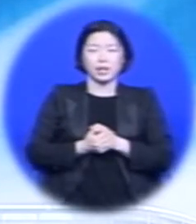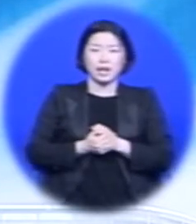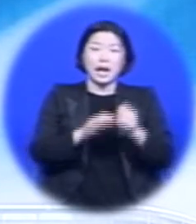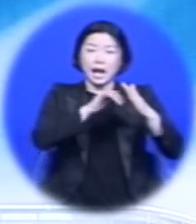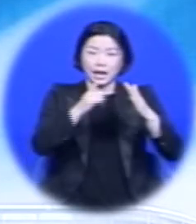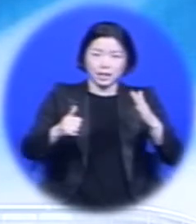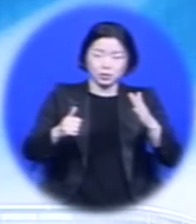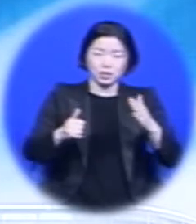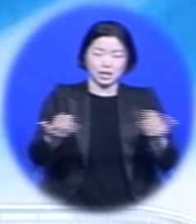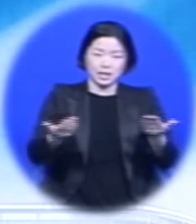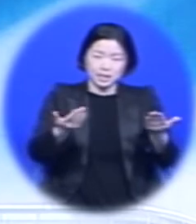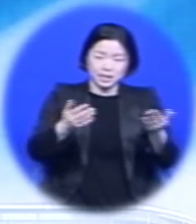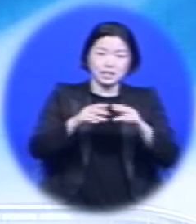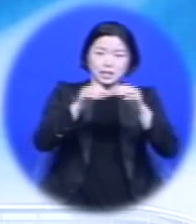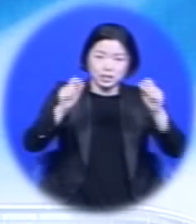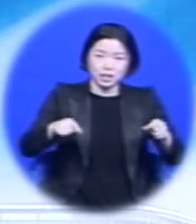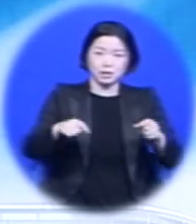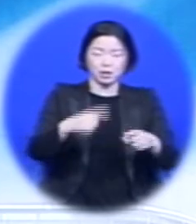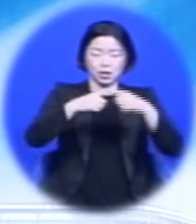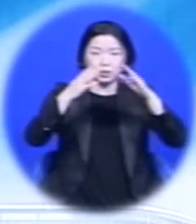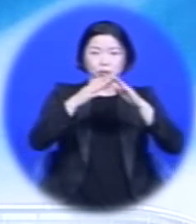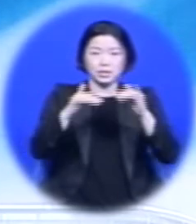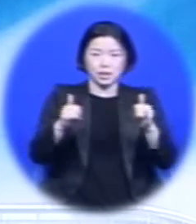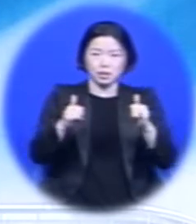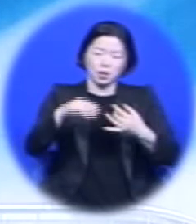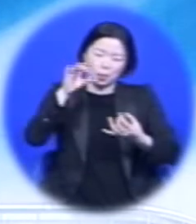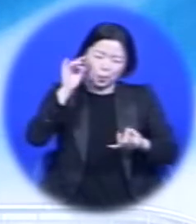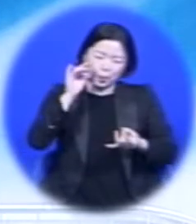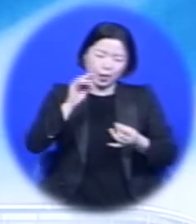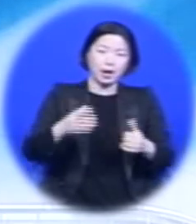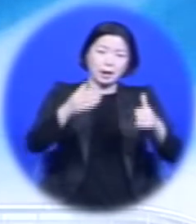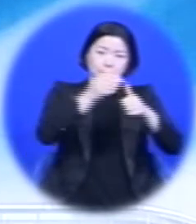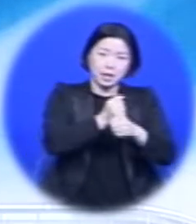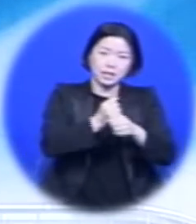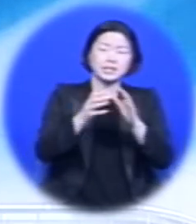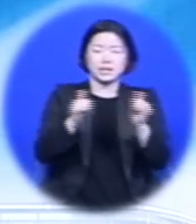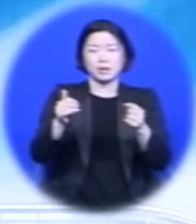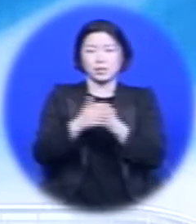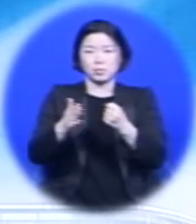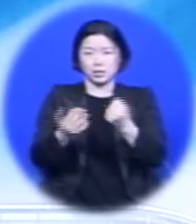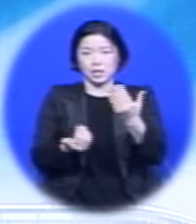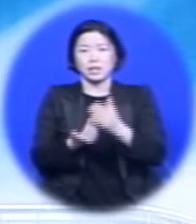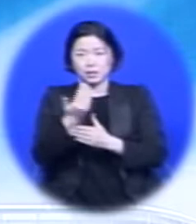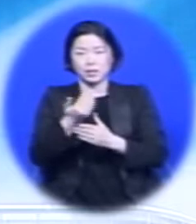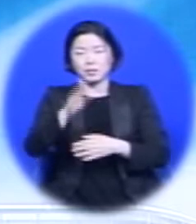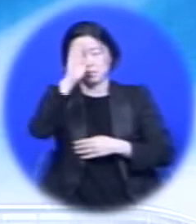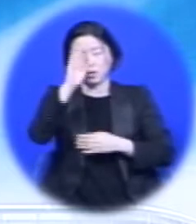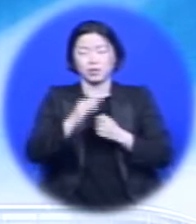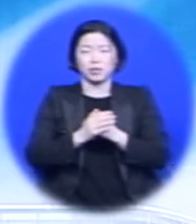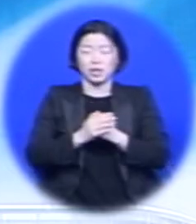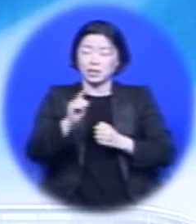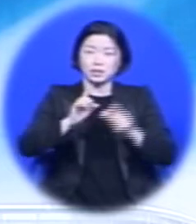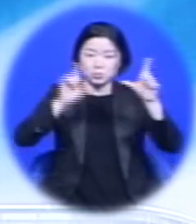가족이나 직장 동료나 교인들 같이 꼼짝없이 매인 사람들 때문에 생긴 병입니다. 그 증상이